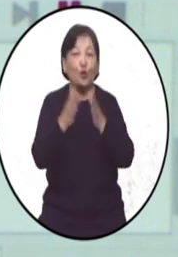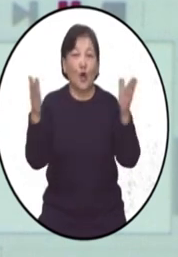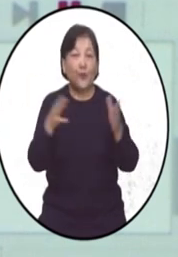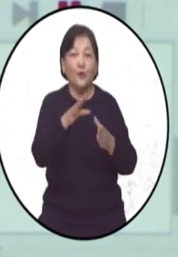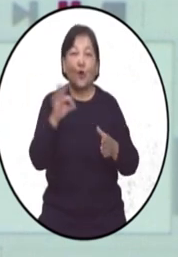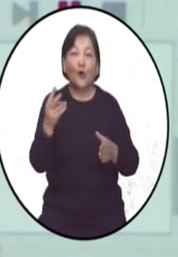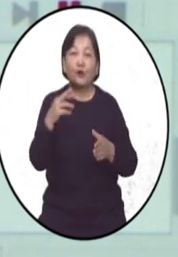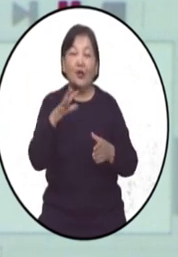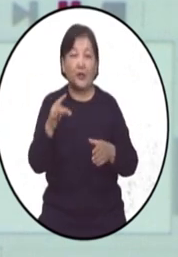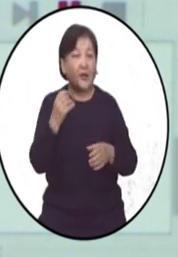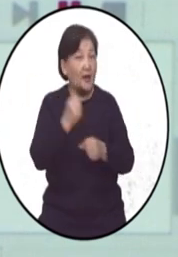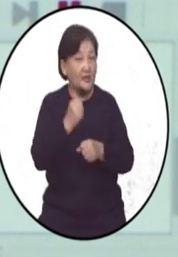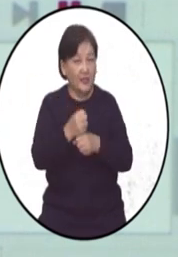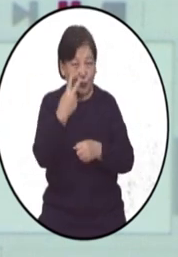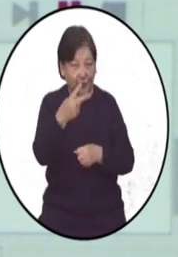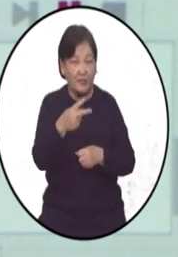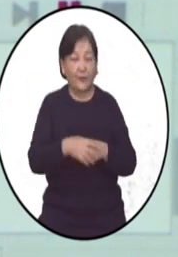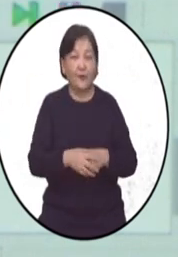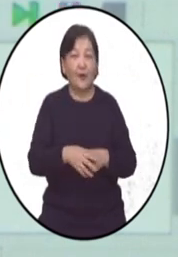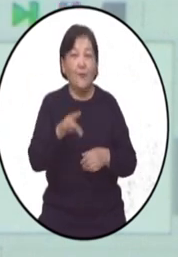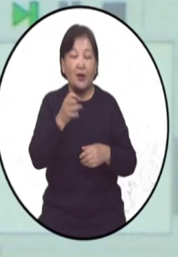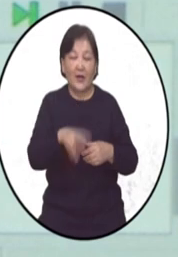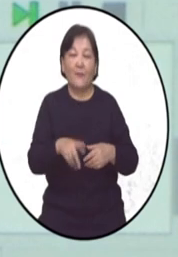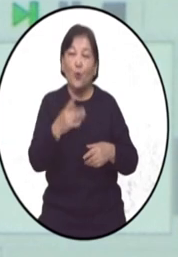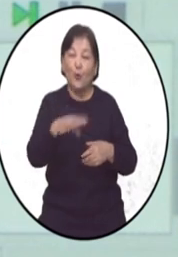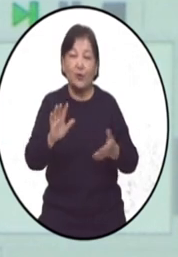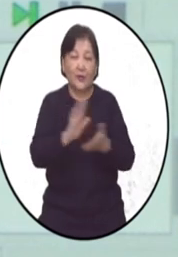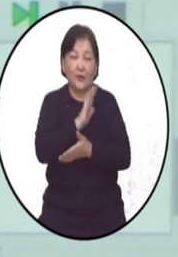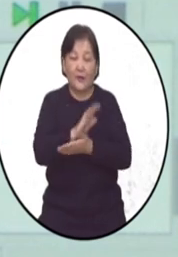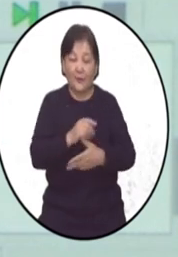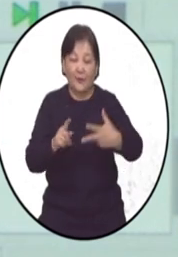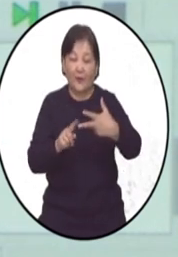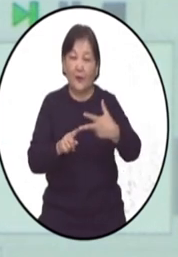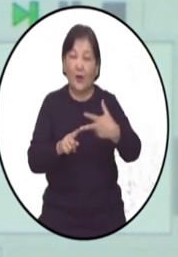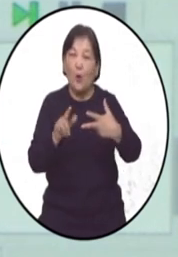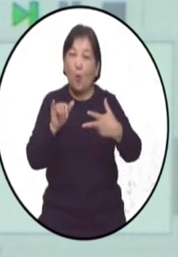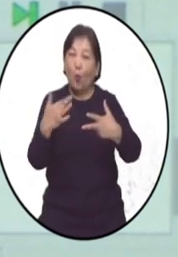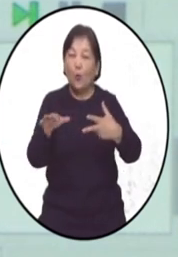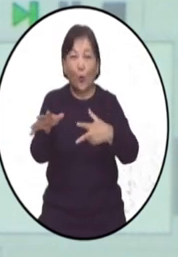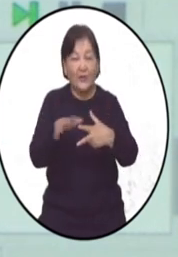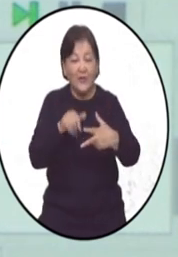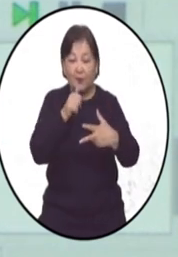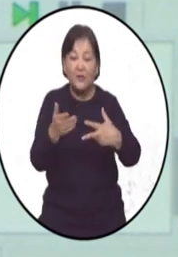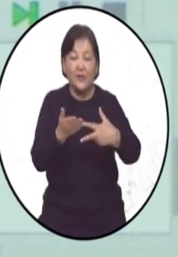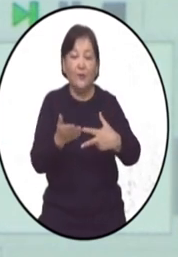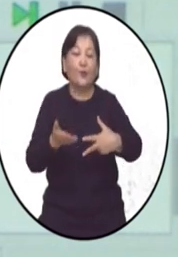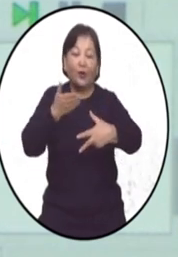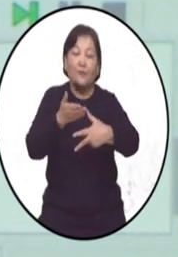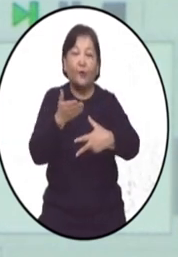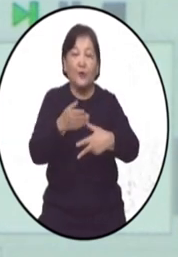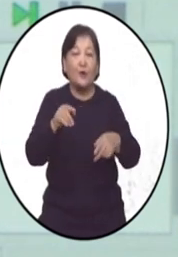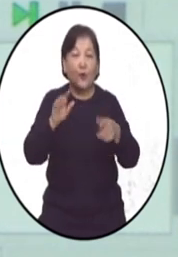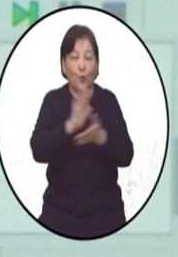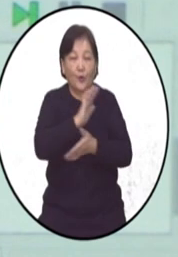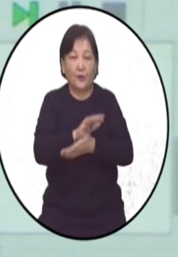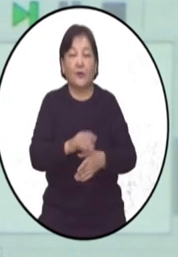гэвэл программын ажиллах хурдыг нэмэх хэрэгтэй. Удаан ачаалх, хурдан ачаалх дээр нь тавиад том тоон дээр үзэж болно. Тэгэхгүй удаан